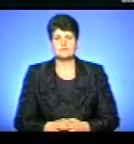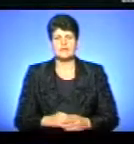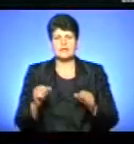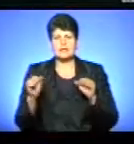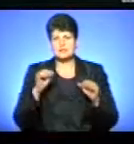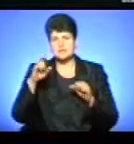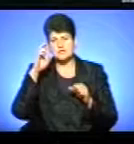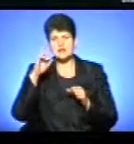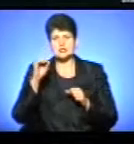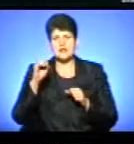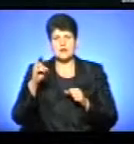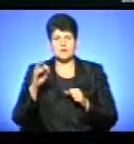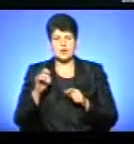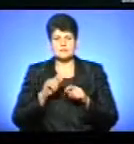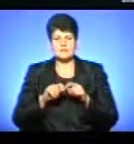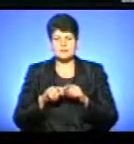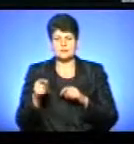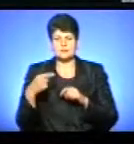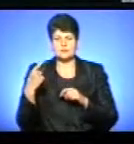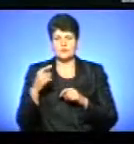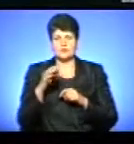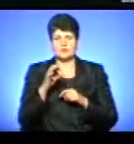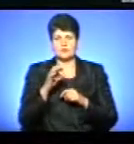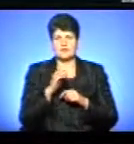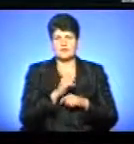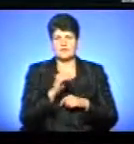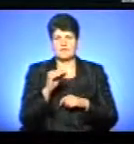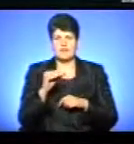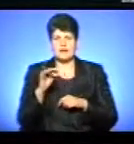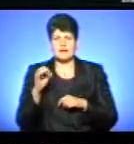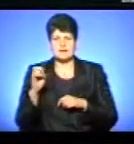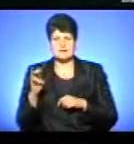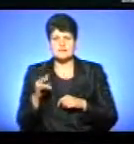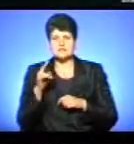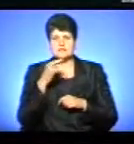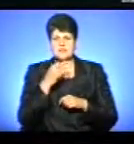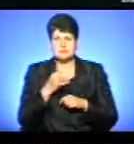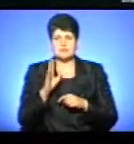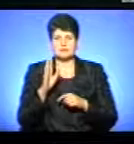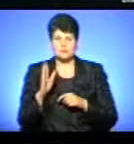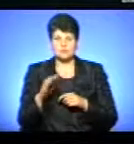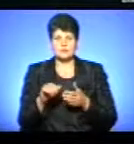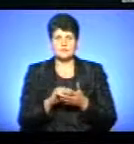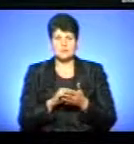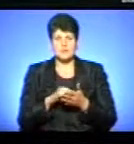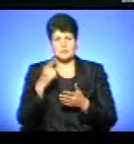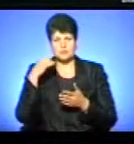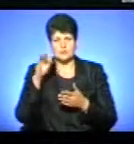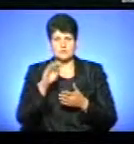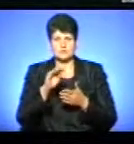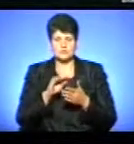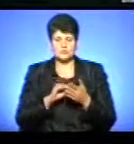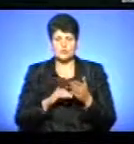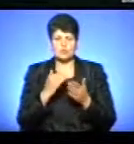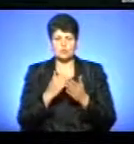Керівник Держекоінспекції Тернопільської області Едуард Ференс нам повідомив, як тільки надійдуть матеріали від поліції, вони складуть протокол про